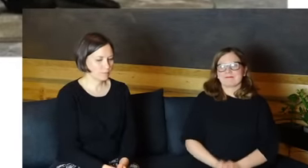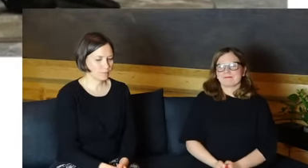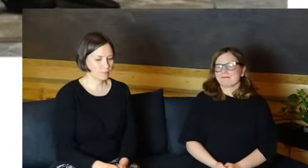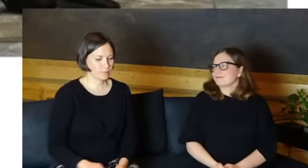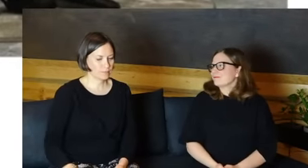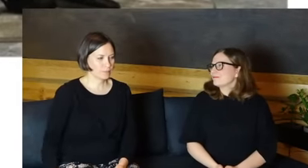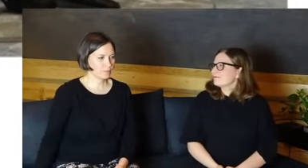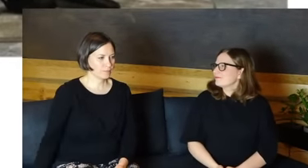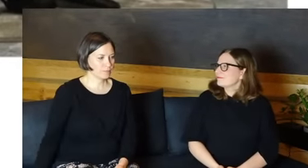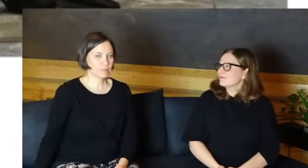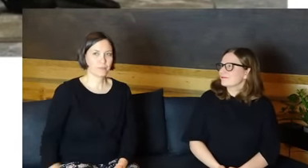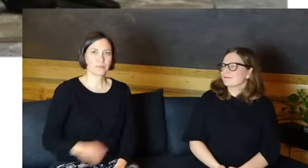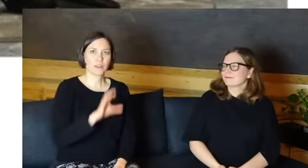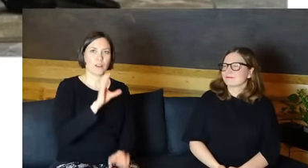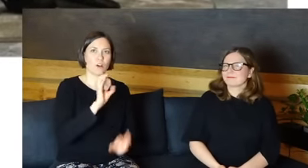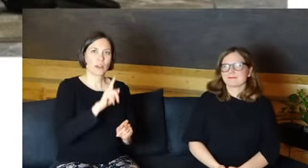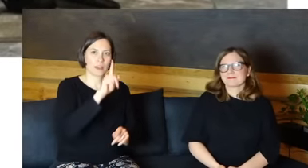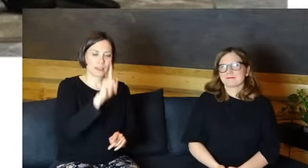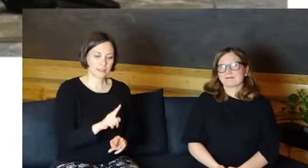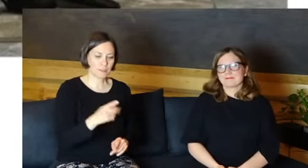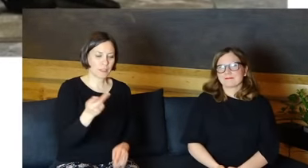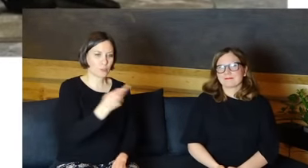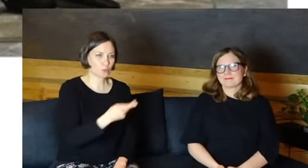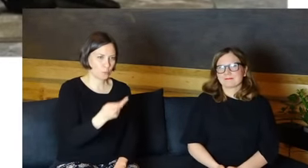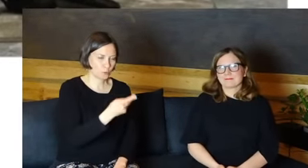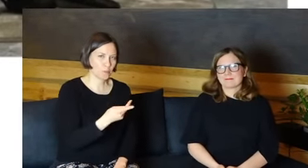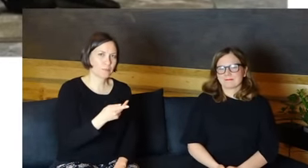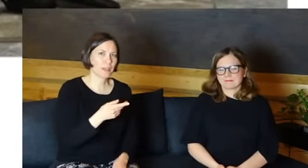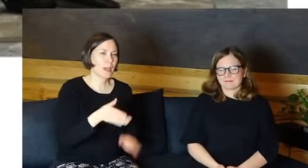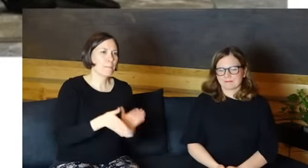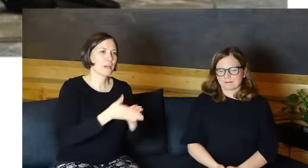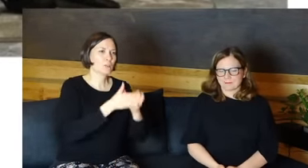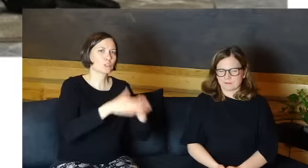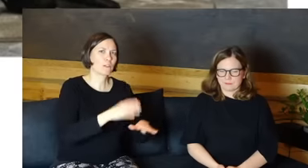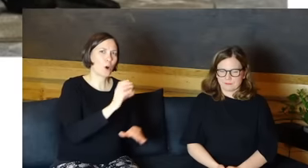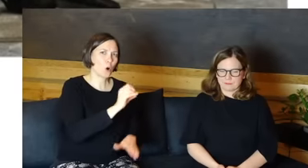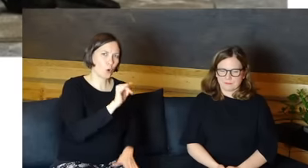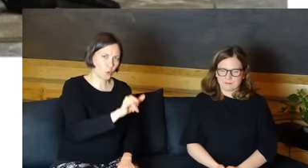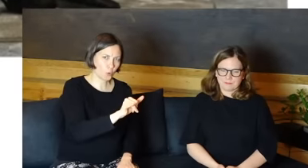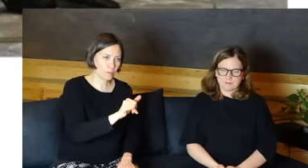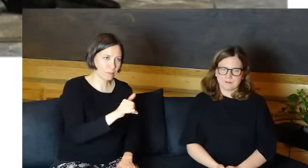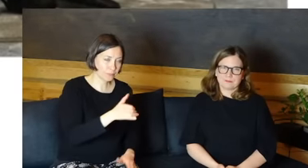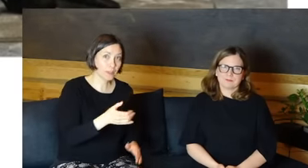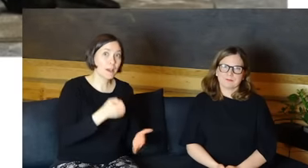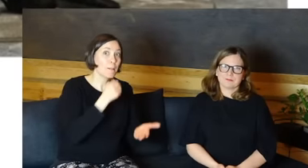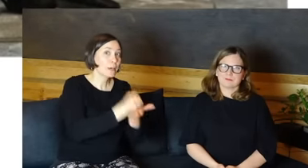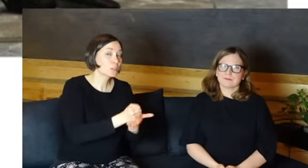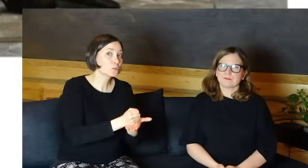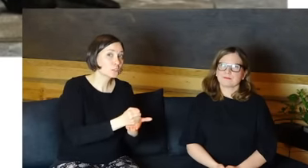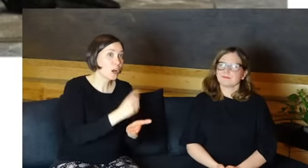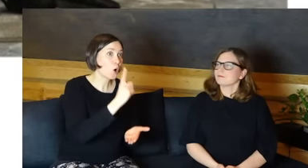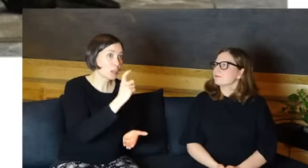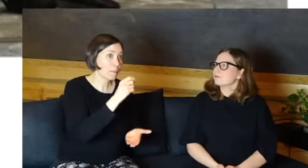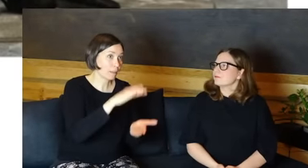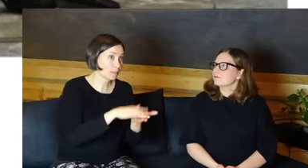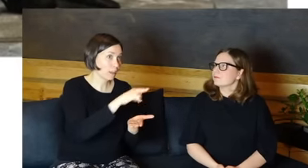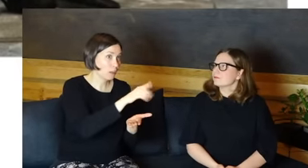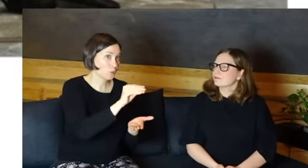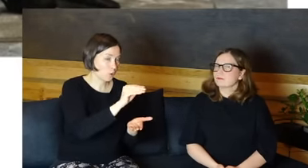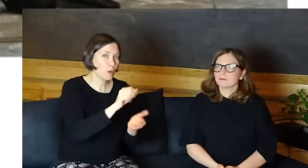Okei, ensimmäiseen kysymykseen siis. Perustava Oy on perustettu Orimattilassa, mutta minä vuonna?